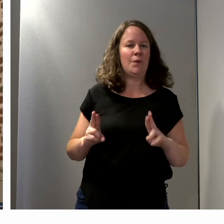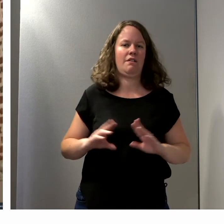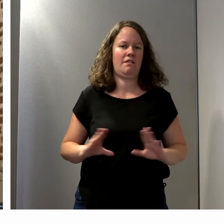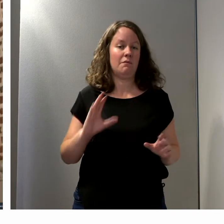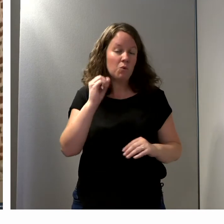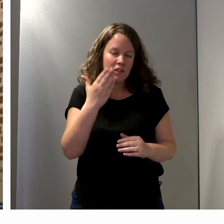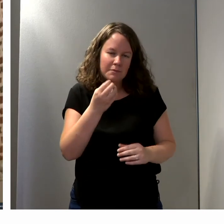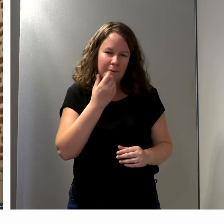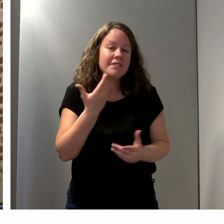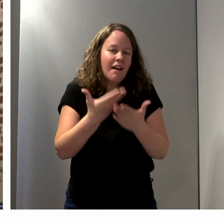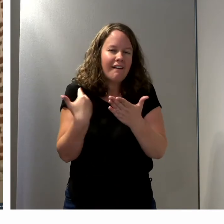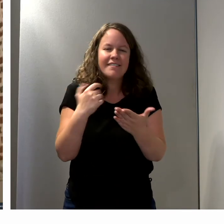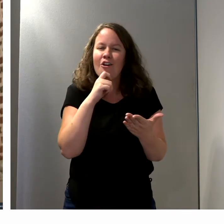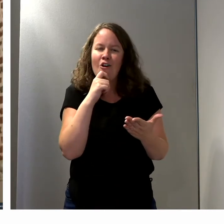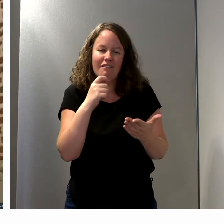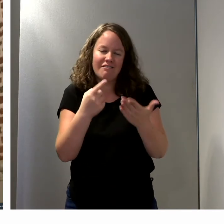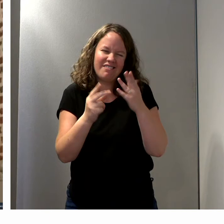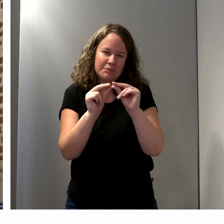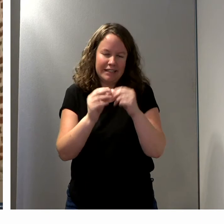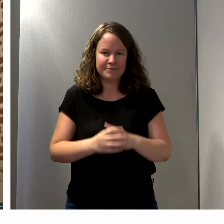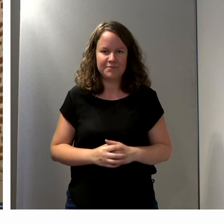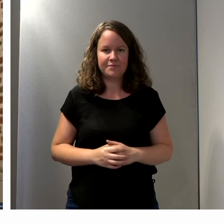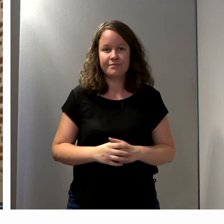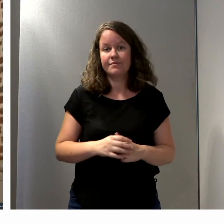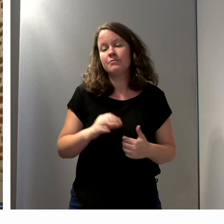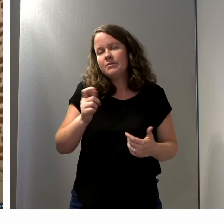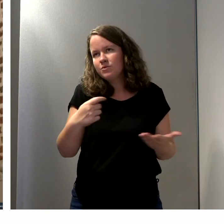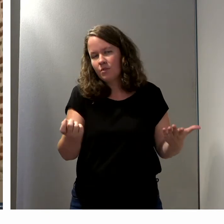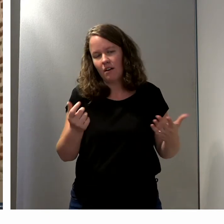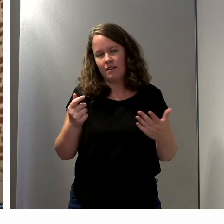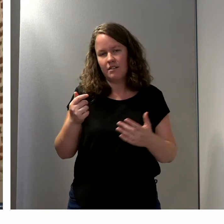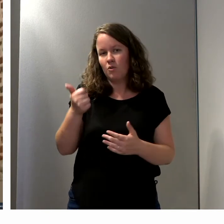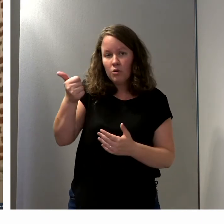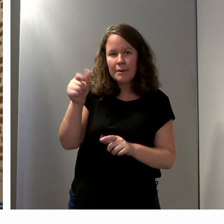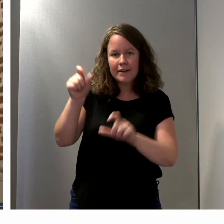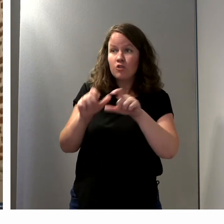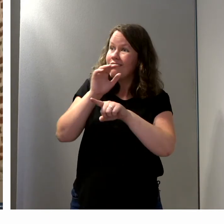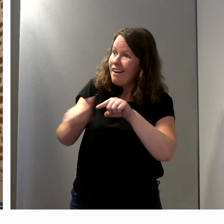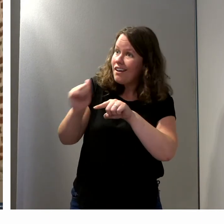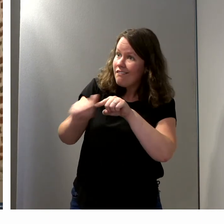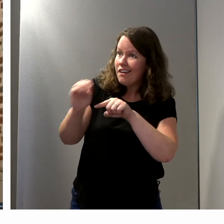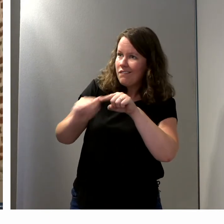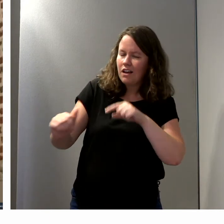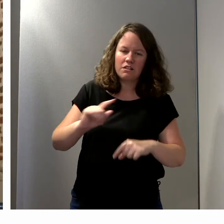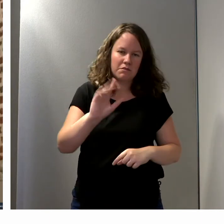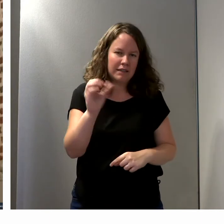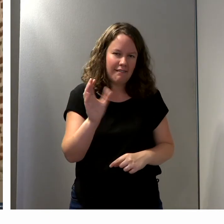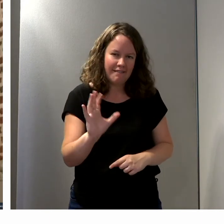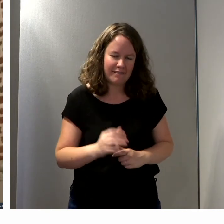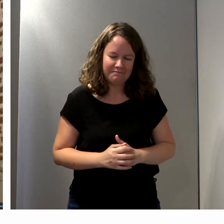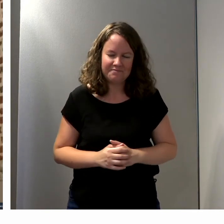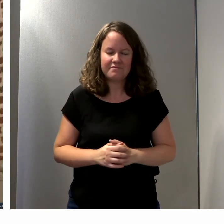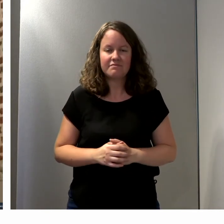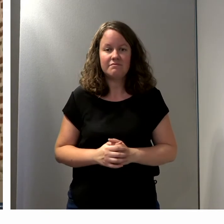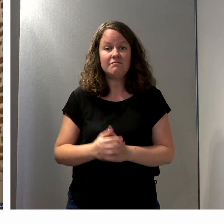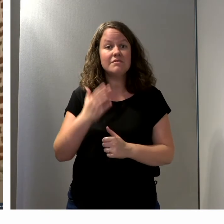ça que je voulais dire, mais en tout cas, c'est là où je rejoignais, c'est que non, les publics ne sont pas les porteurs des projets de design. Par contre, en